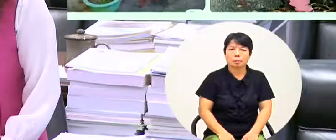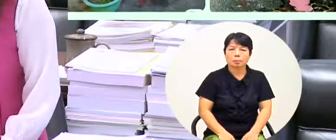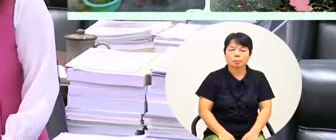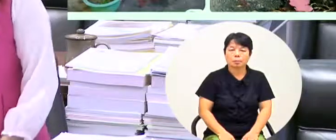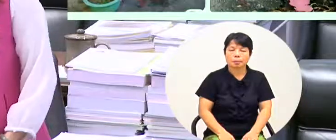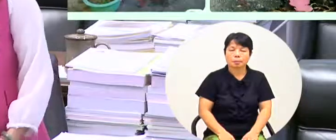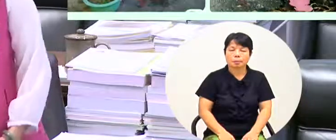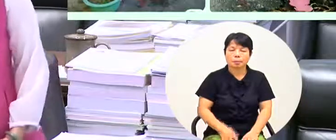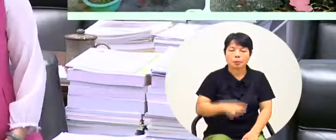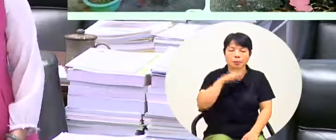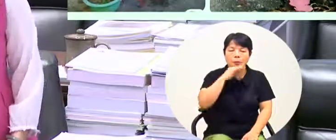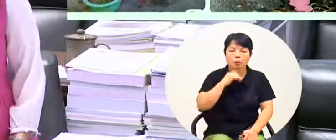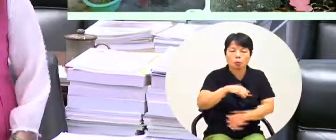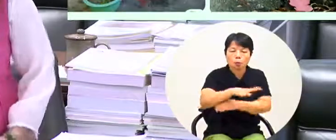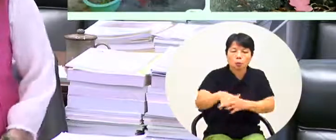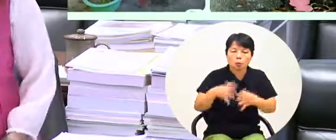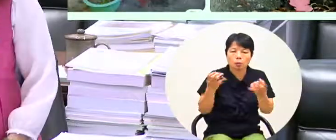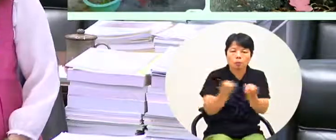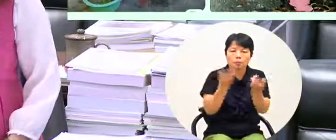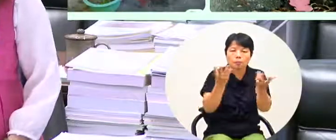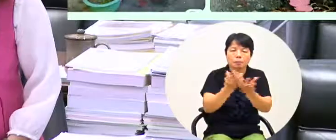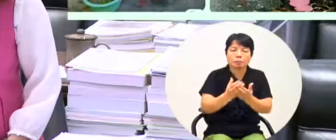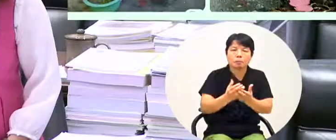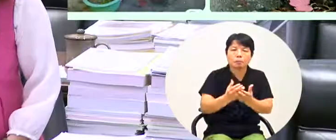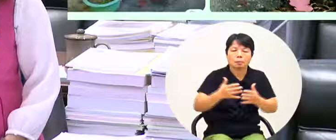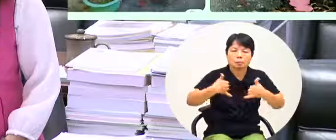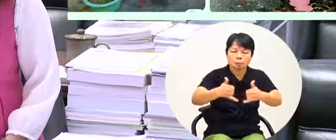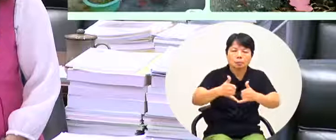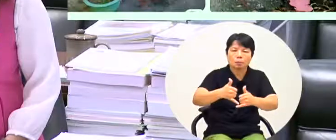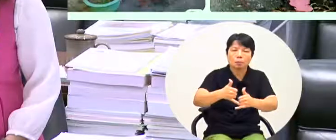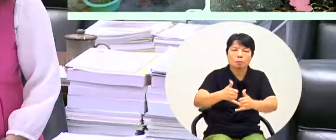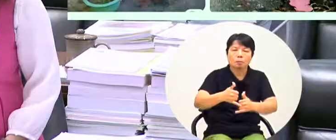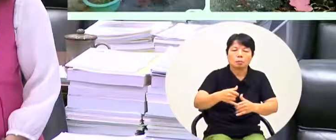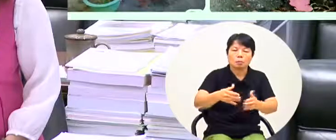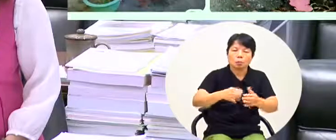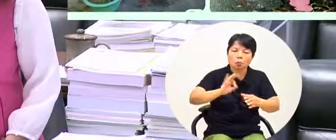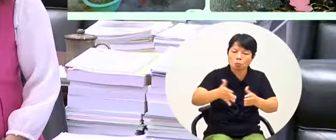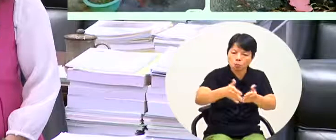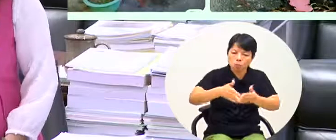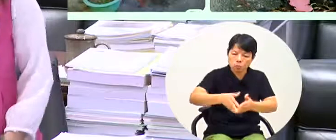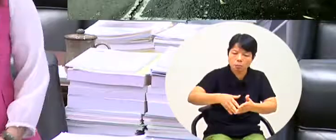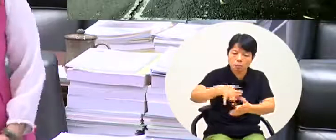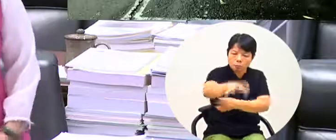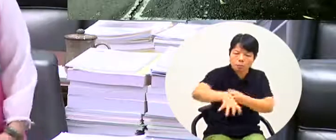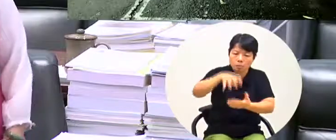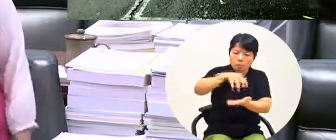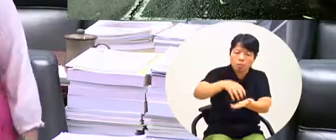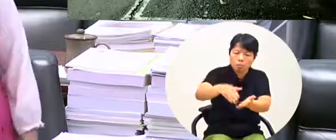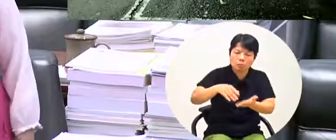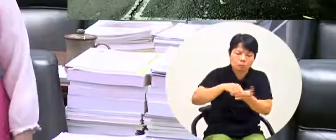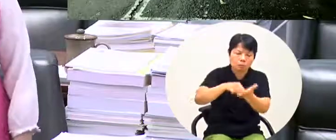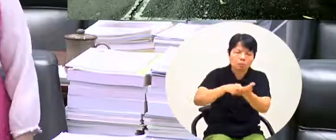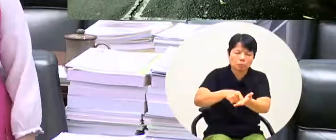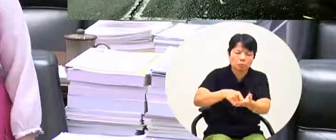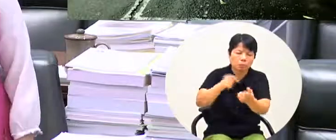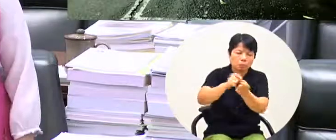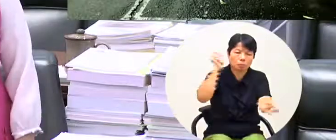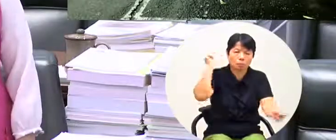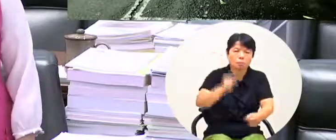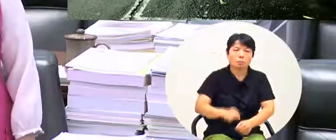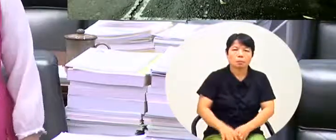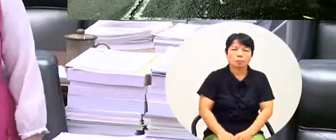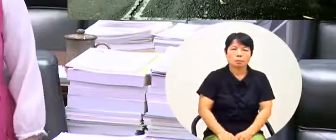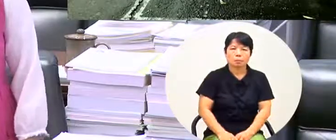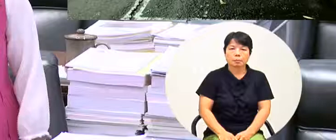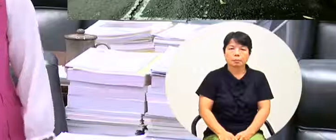回答我一下，这样小小的地方也一定要一个挖路证吗？然后请很久才能下来。好，那再过翠华路，